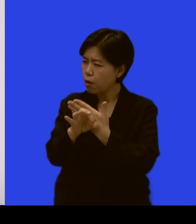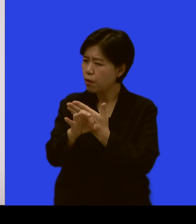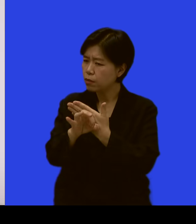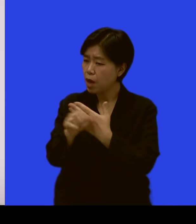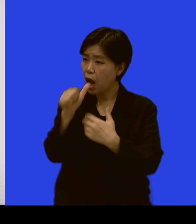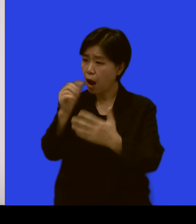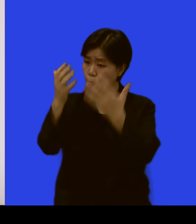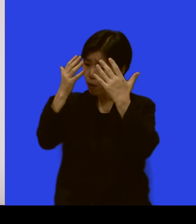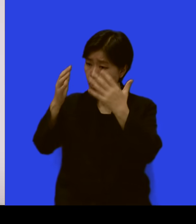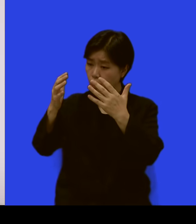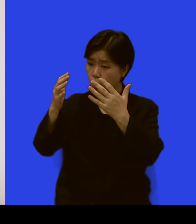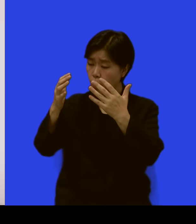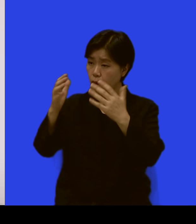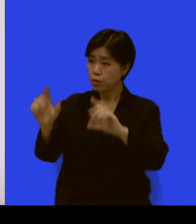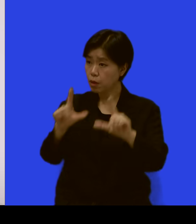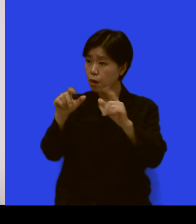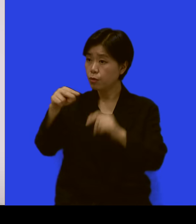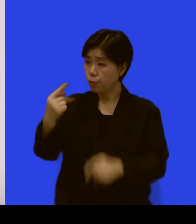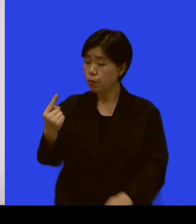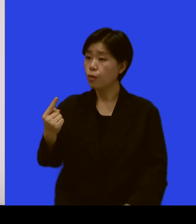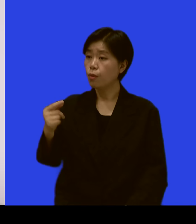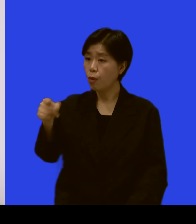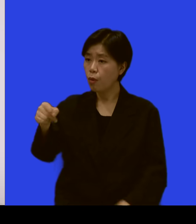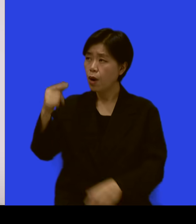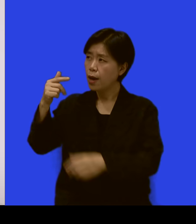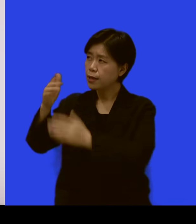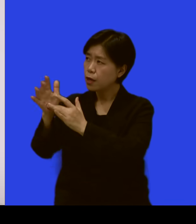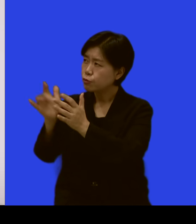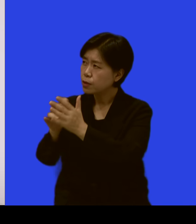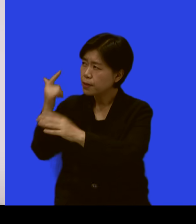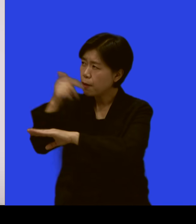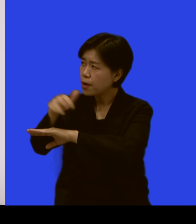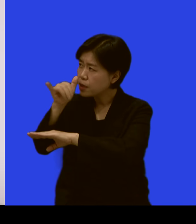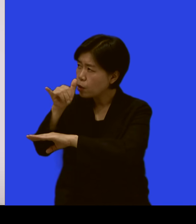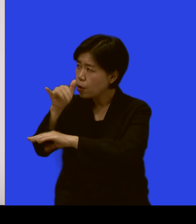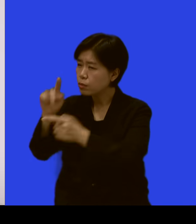있으시겠죠. 전도사님 오늘 저 만나고 집에 가시다가 사고